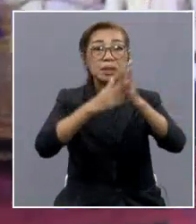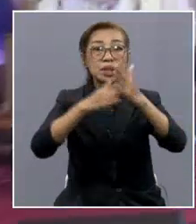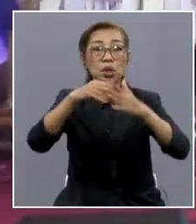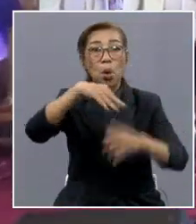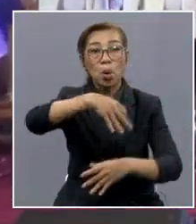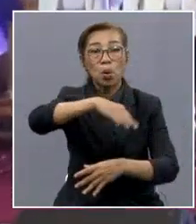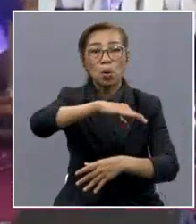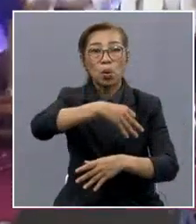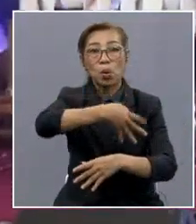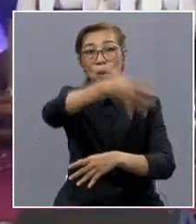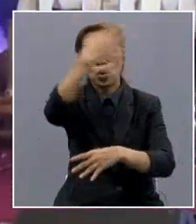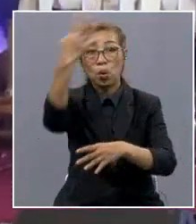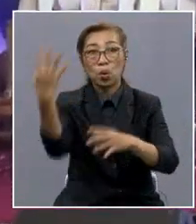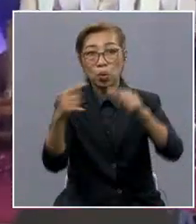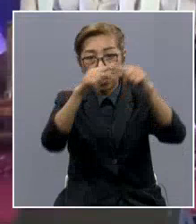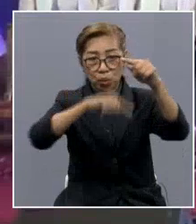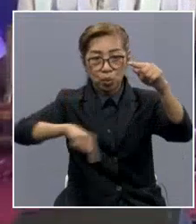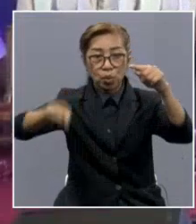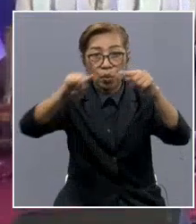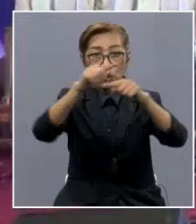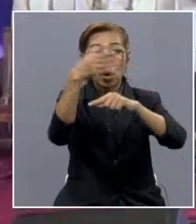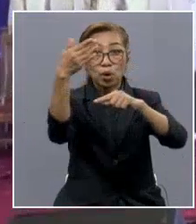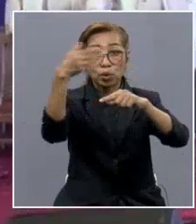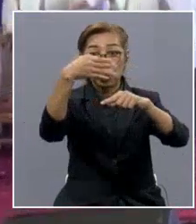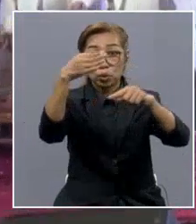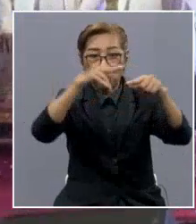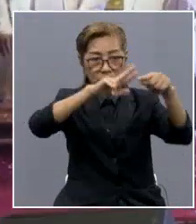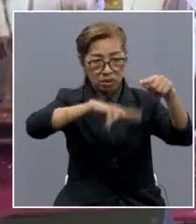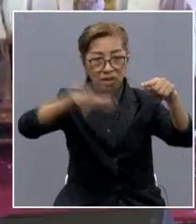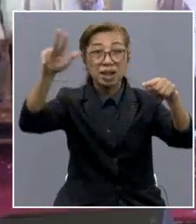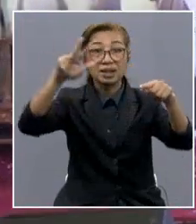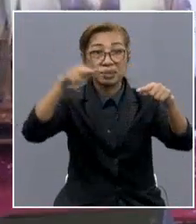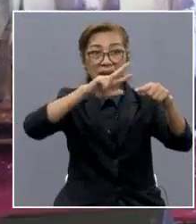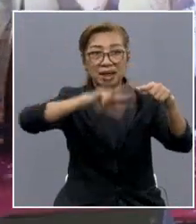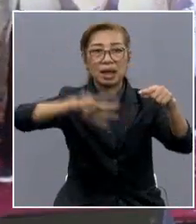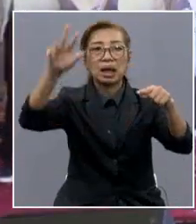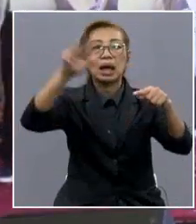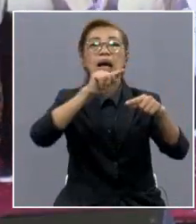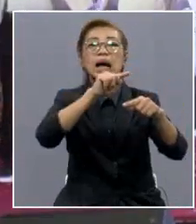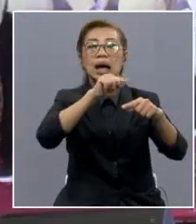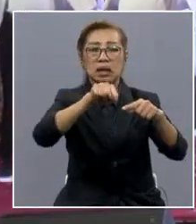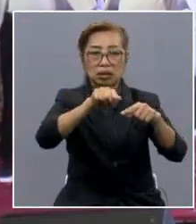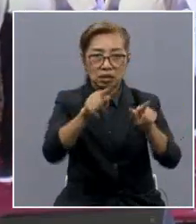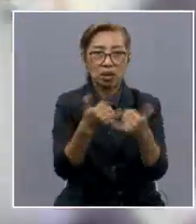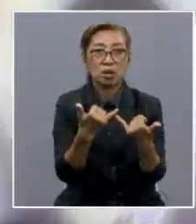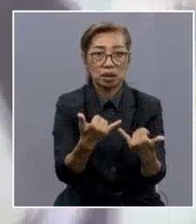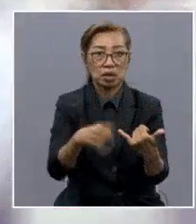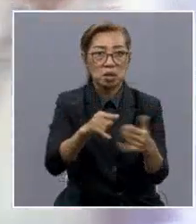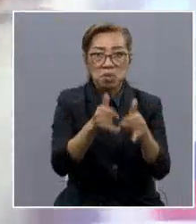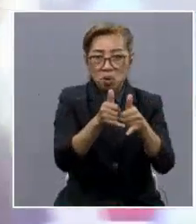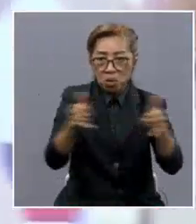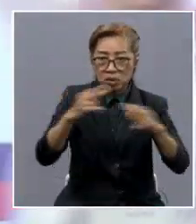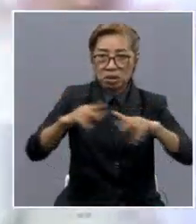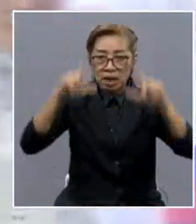ล้วก็มีเครื่องหมายถูกลักษณะเป็นเหมือนแบบธงชาติด้วยรวมแผ่นดินตอนเนี้ยเปิดหน้าสมาชิกคนดังนะครับแล้วก็มีสโลแกนใหม่